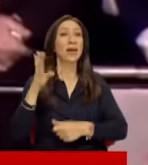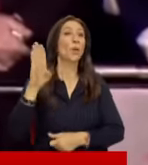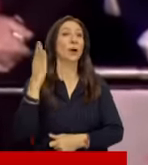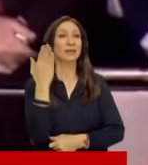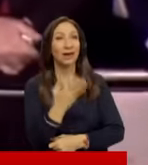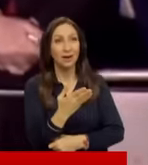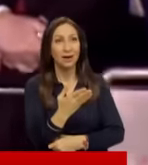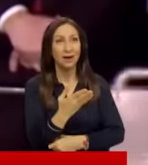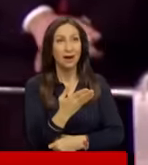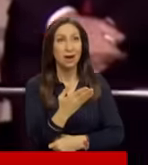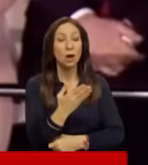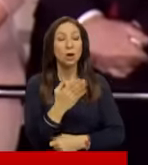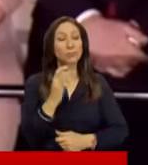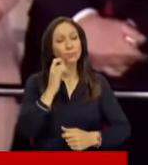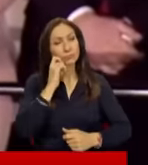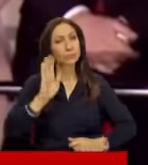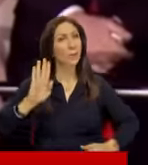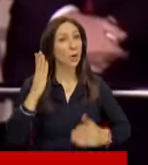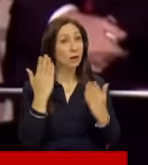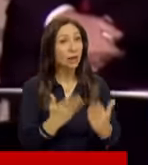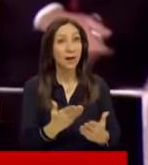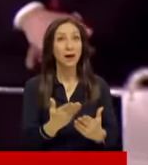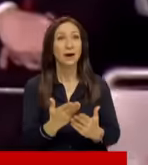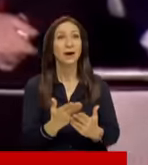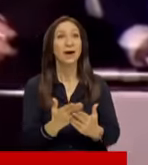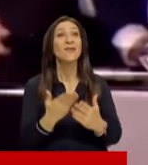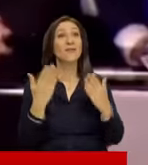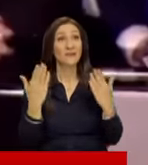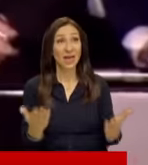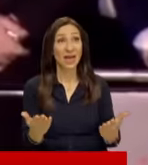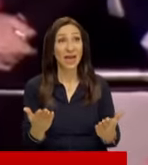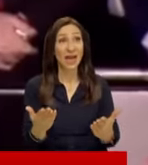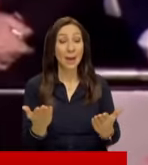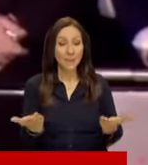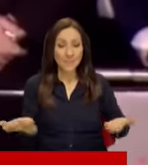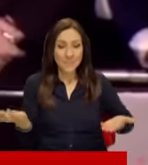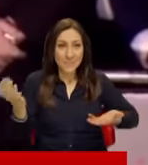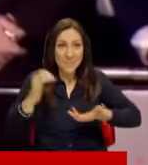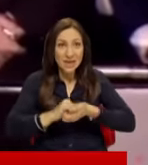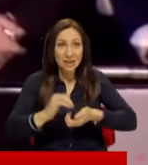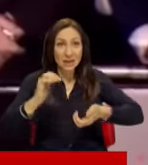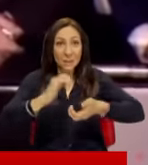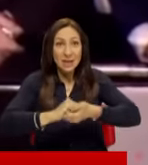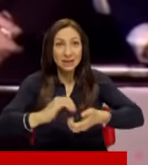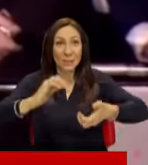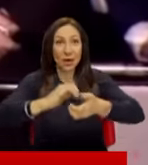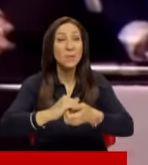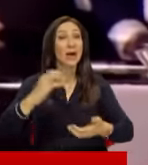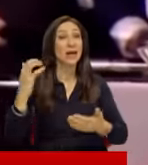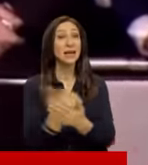demokratlara, muhafazakar demokratlara ve birleşe birleşe kazanalım deyip